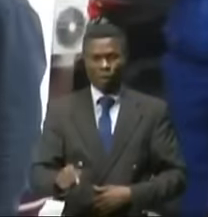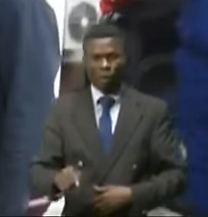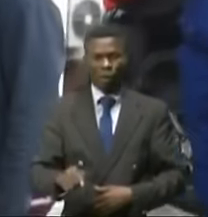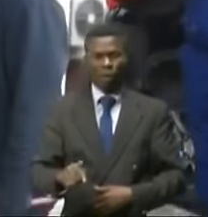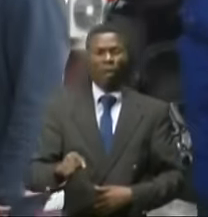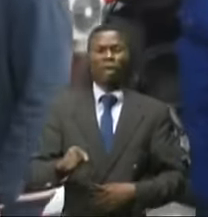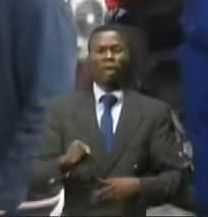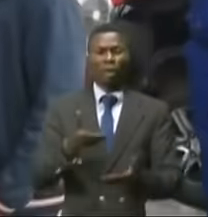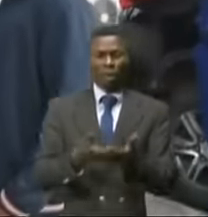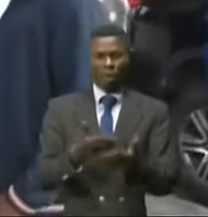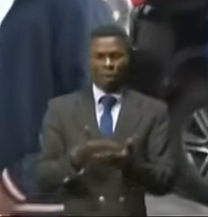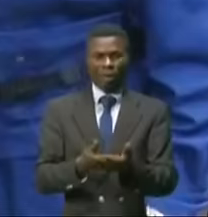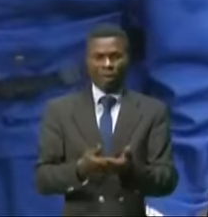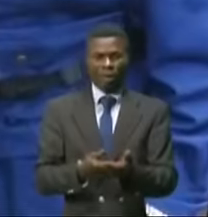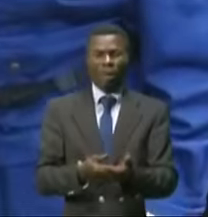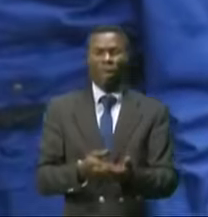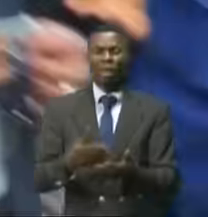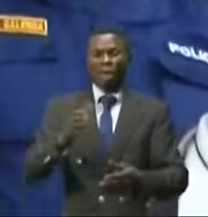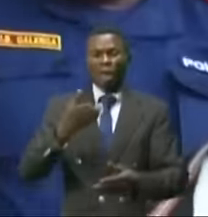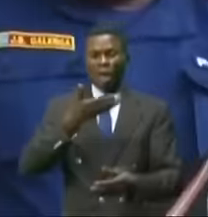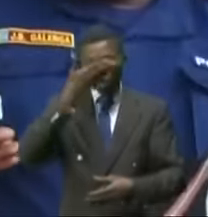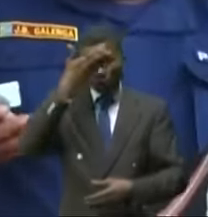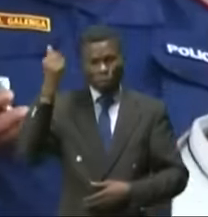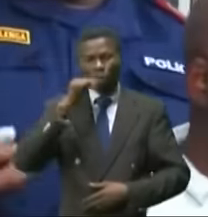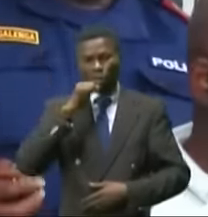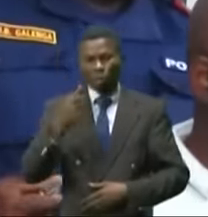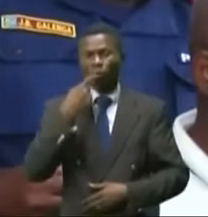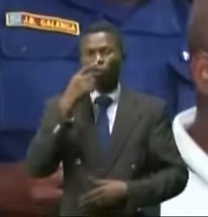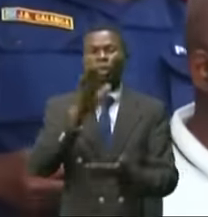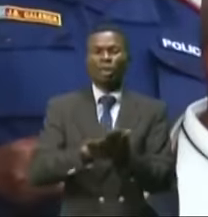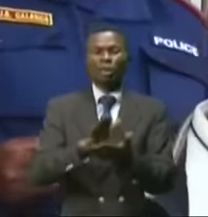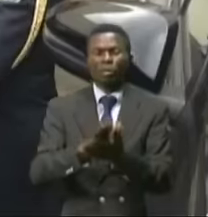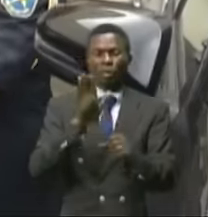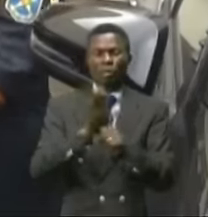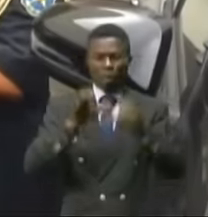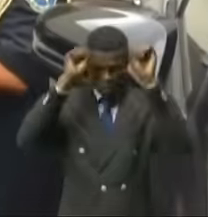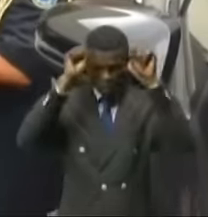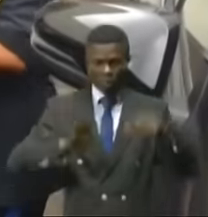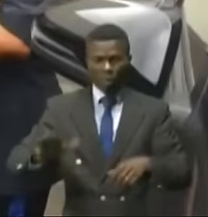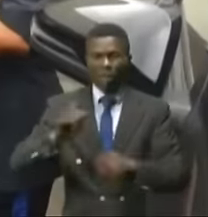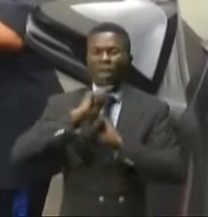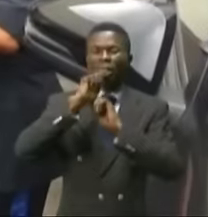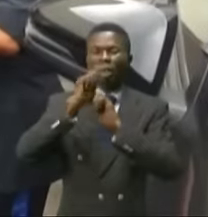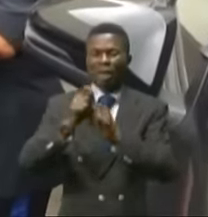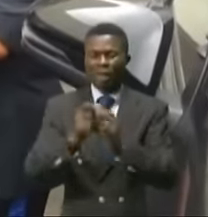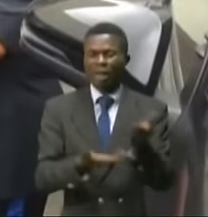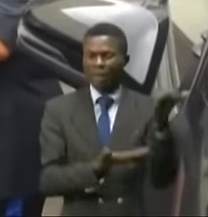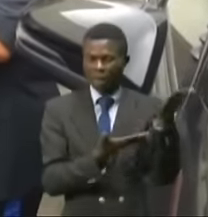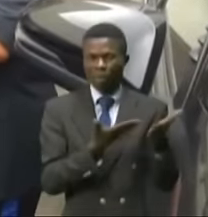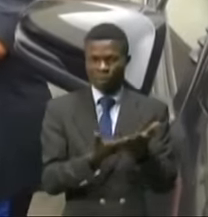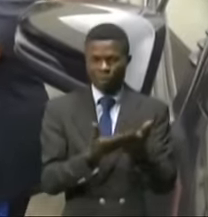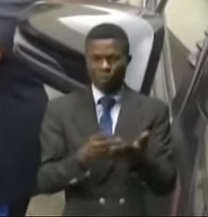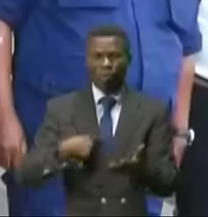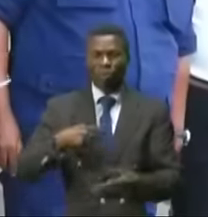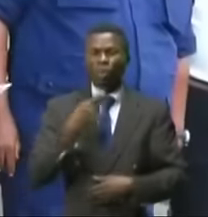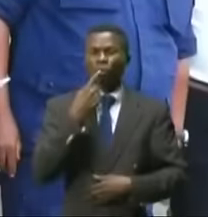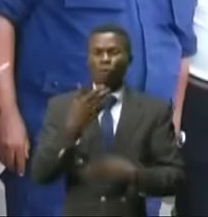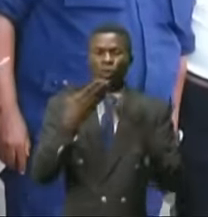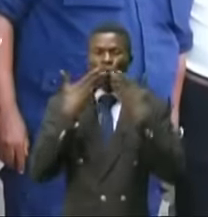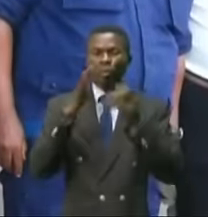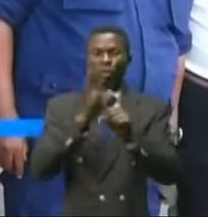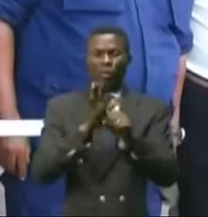Benjamin Alongaboni, qui n'a pas hésité de remercier le président de la République pour ce geste combien louable. Nous disons merci au chef de